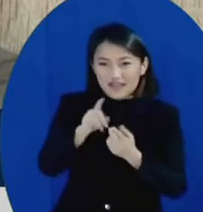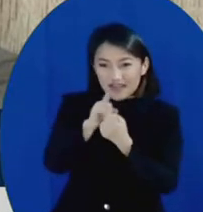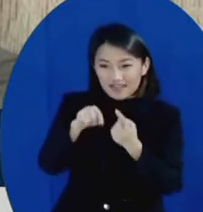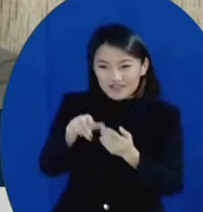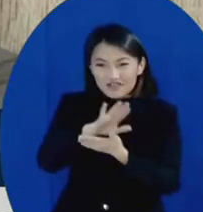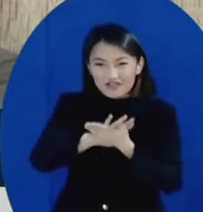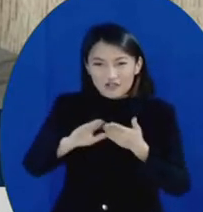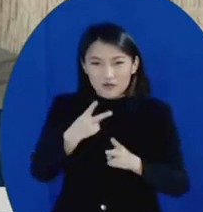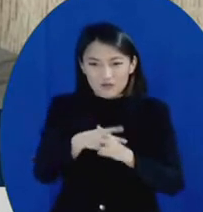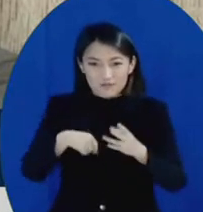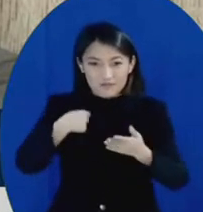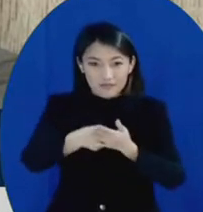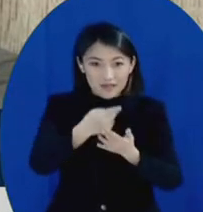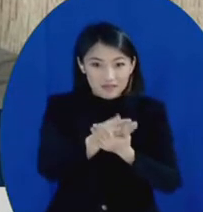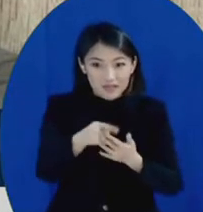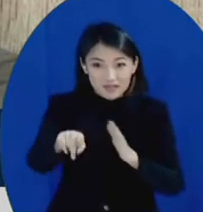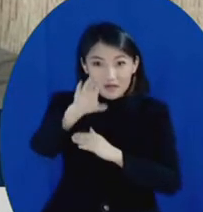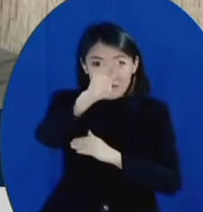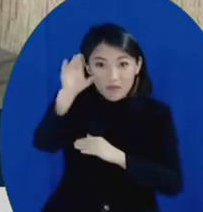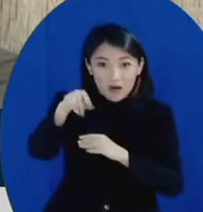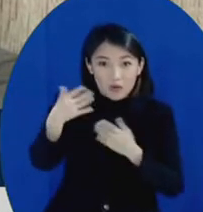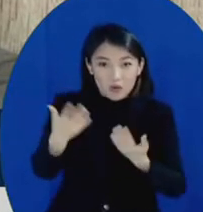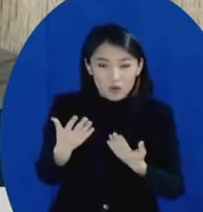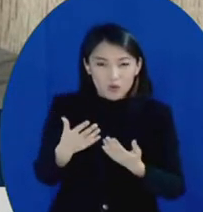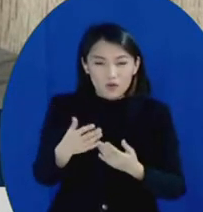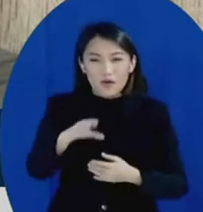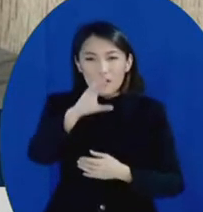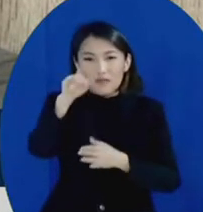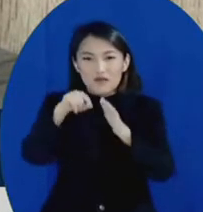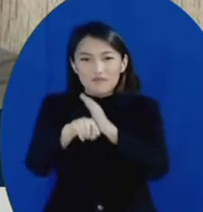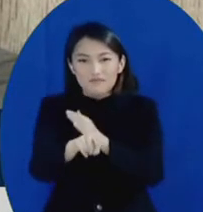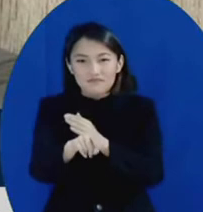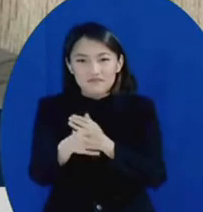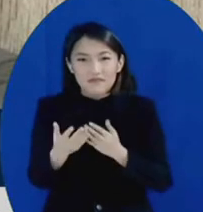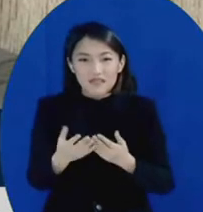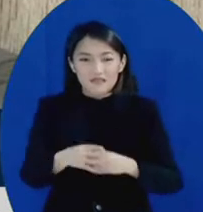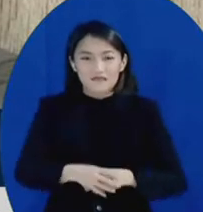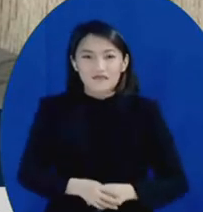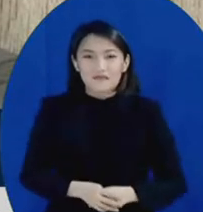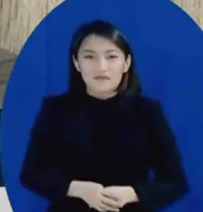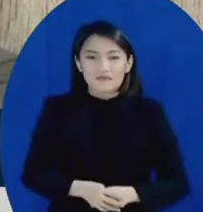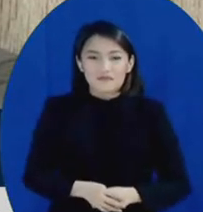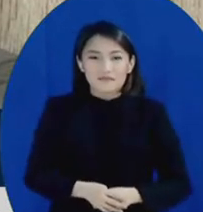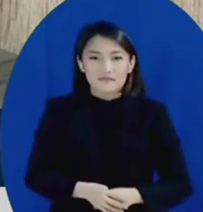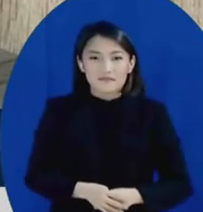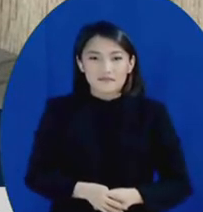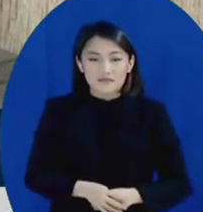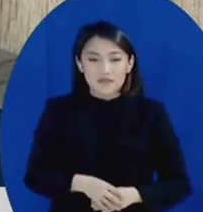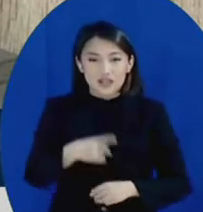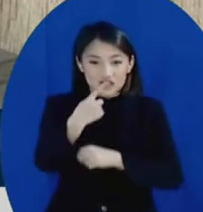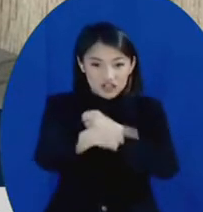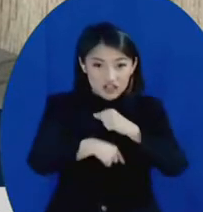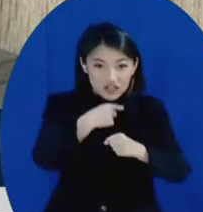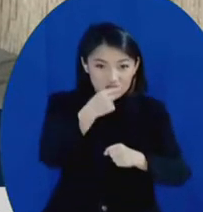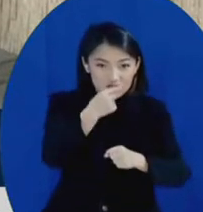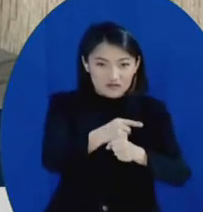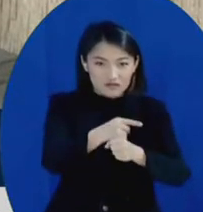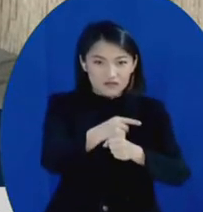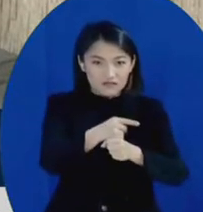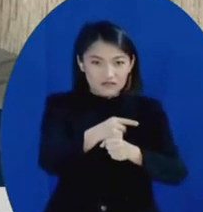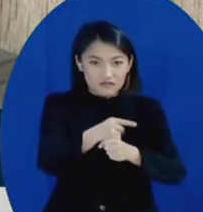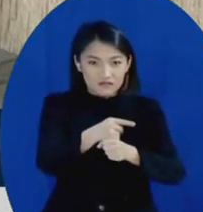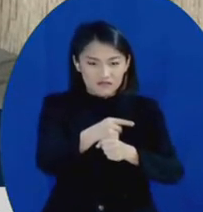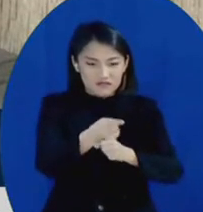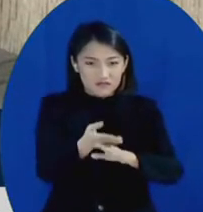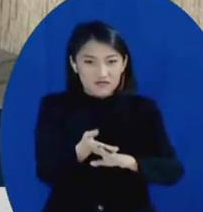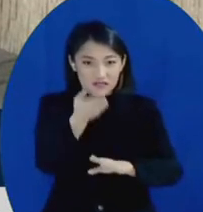за тухайн одоо байгууллага аж ахуйн ер нь хөдөлмөрийн харилцаанд 6 жил хүртэл одоо